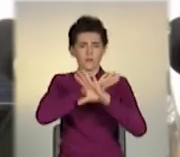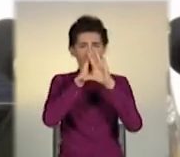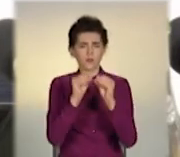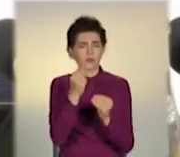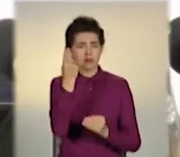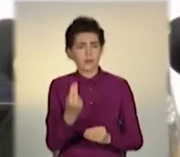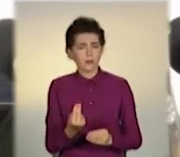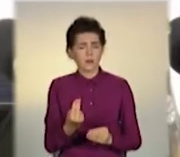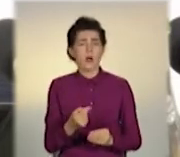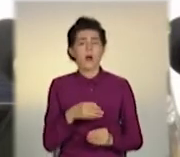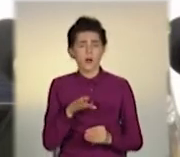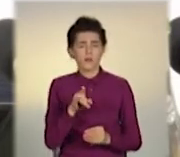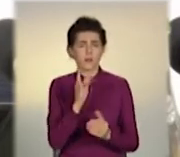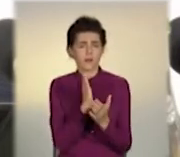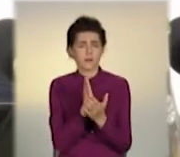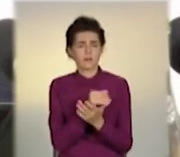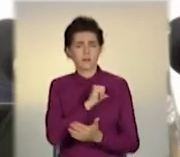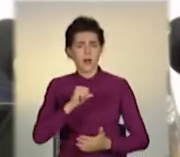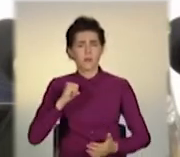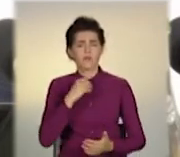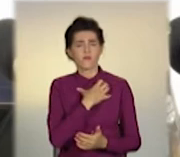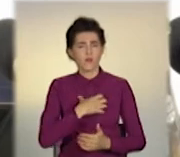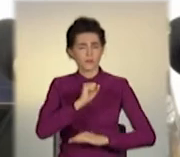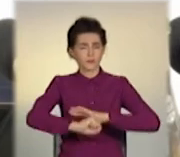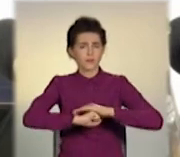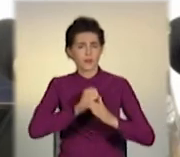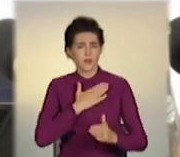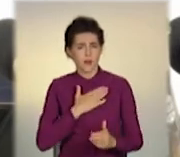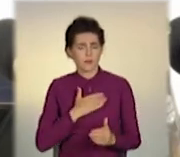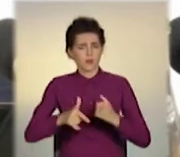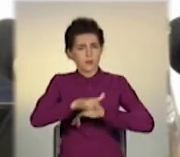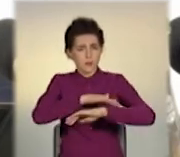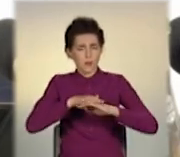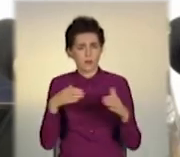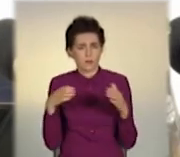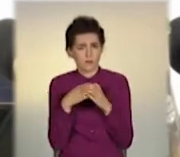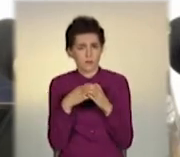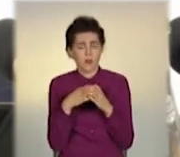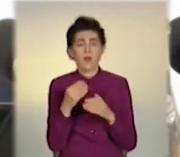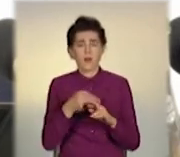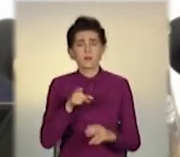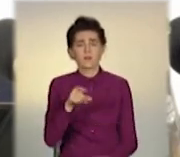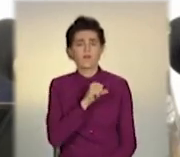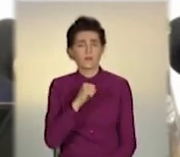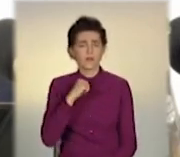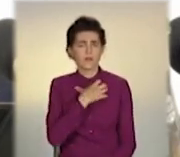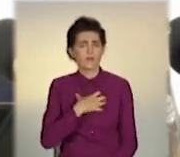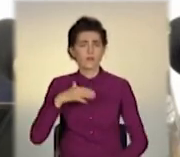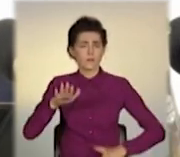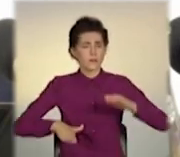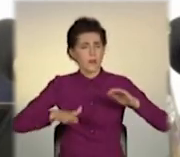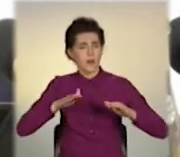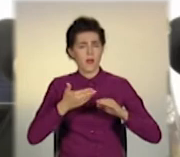ви є не просто складовою нашого суспільства, ви є тим важелем, який